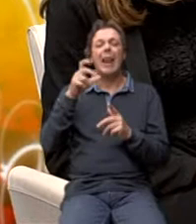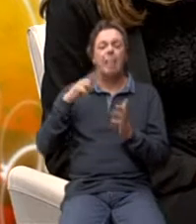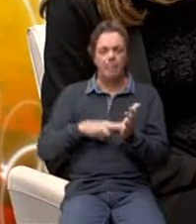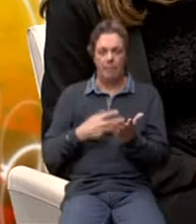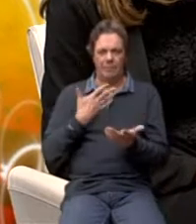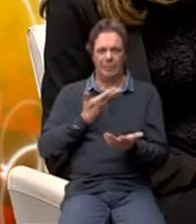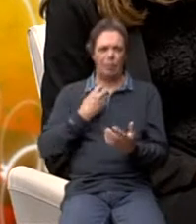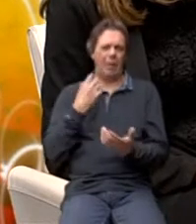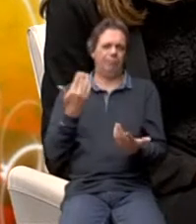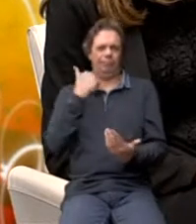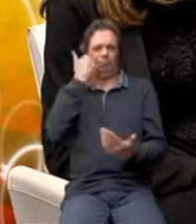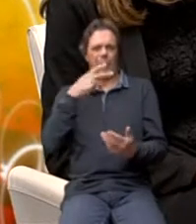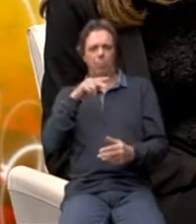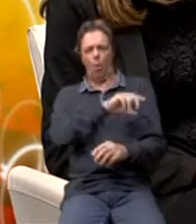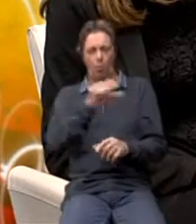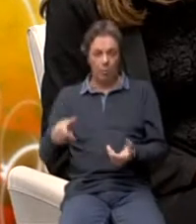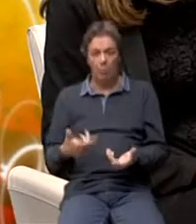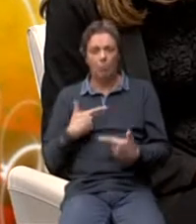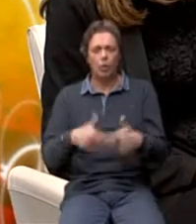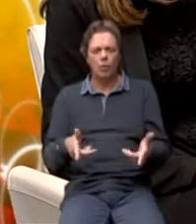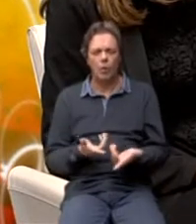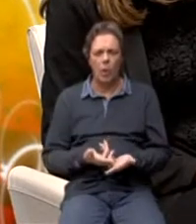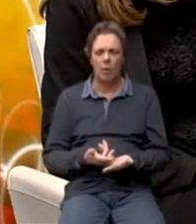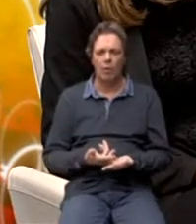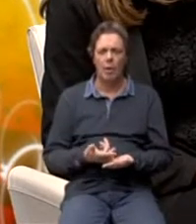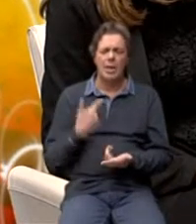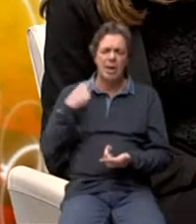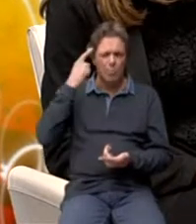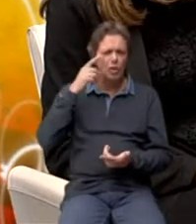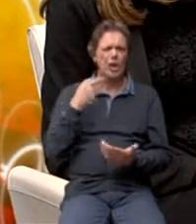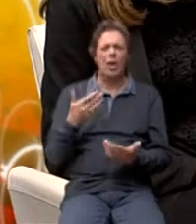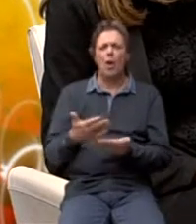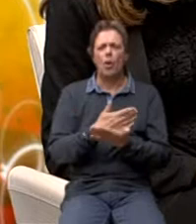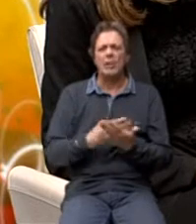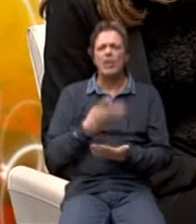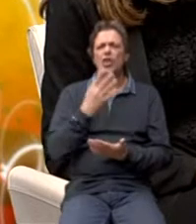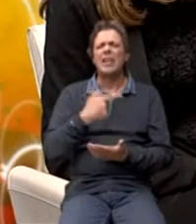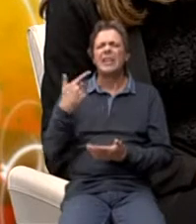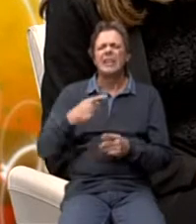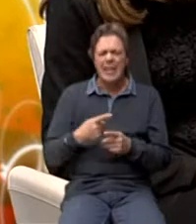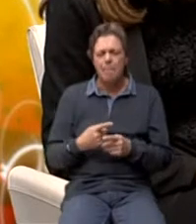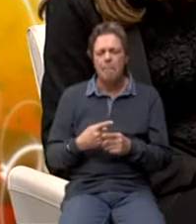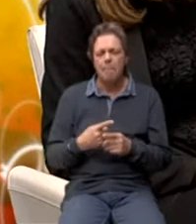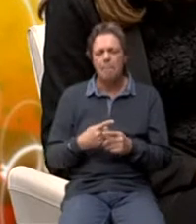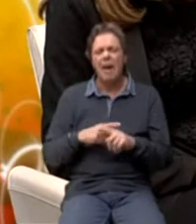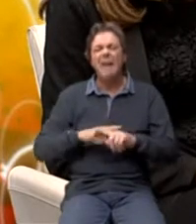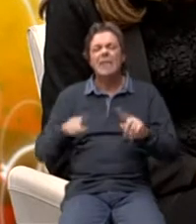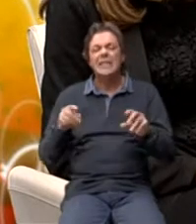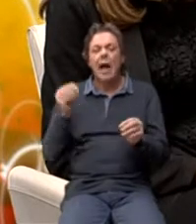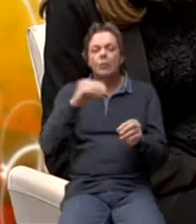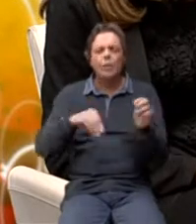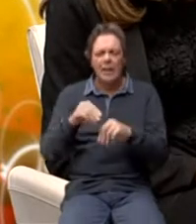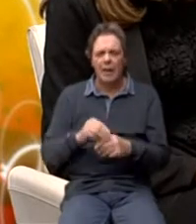ekološke proizvode, tada možete koristiti 47 određenih vrsta aditiva. Čak